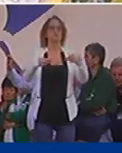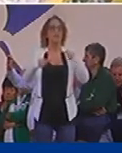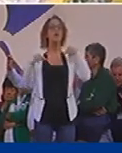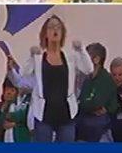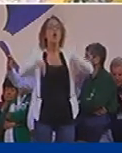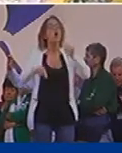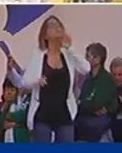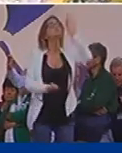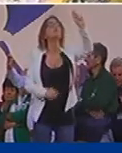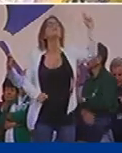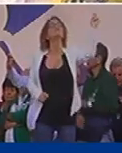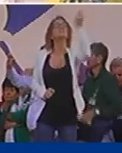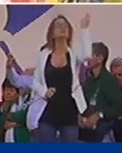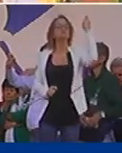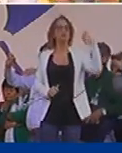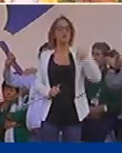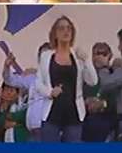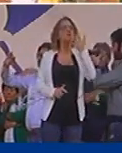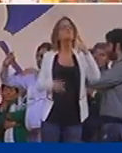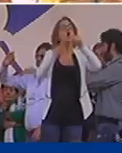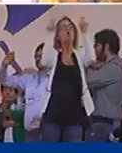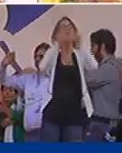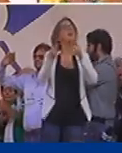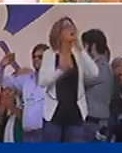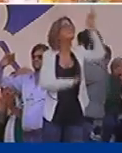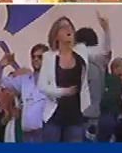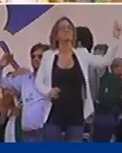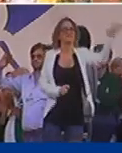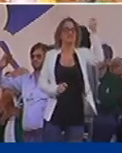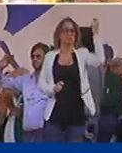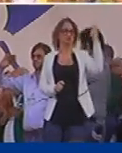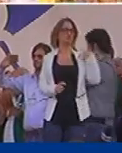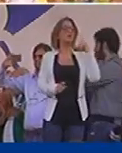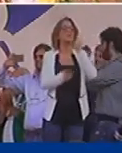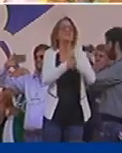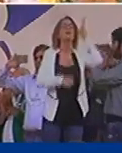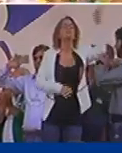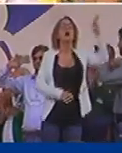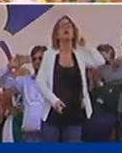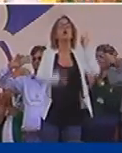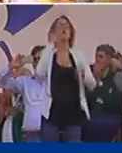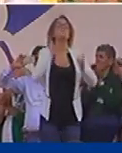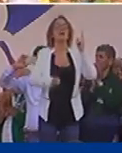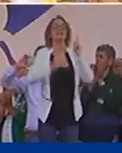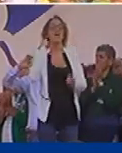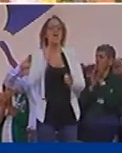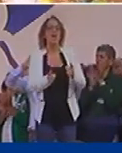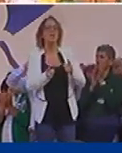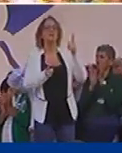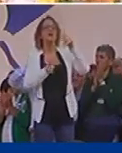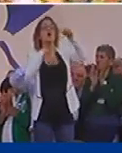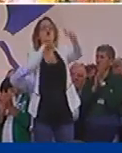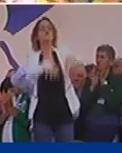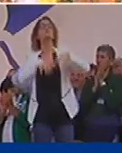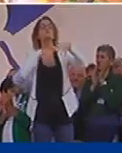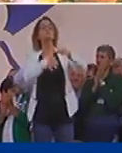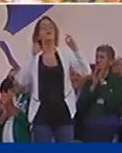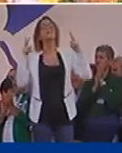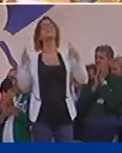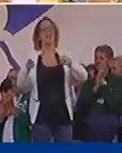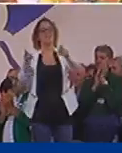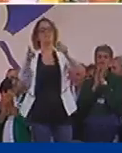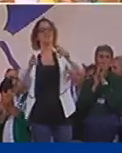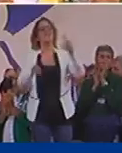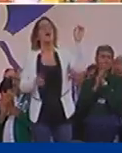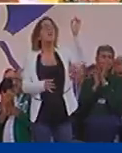vincere. Io voglio che la Lega vada a vincere, vada a comandare con la ruspa in tangenziale, se